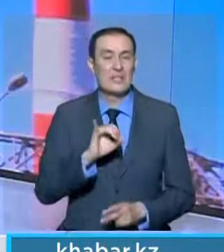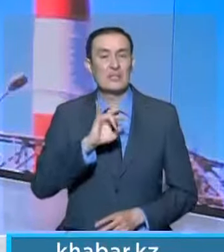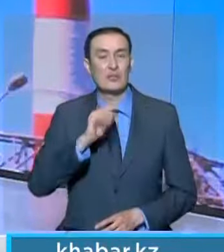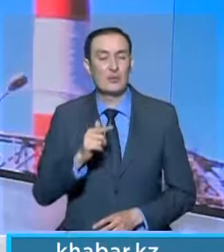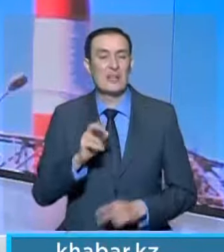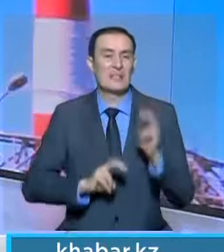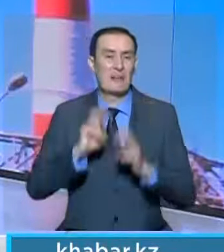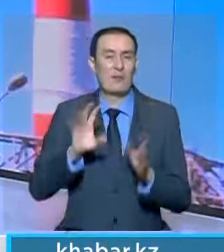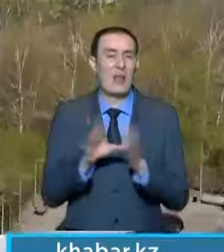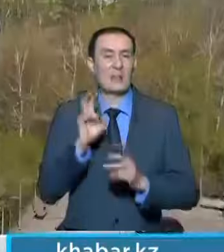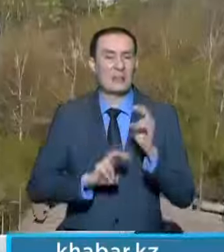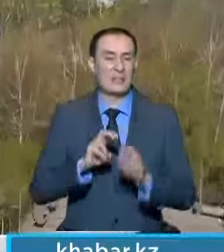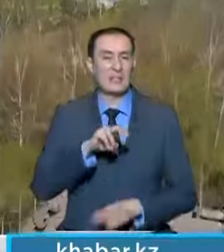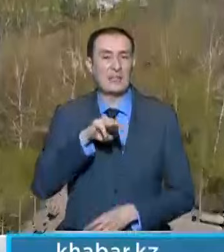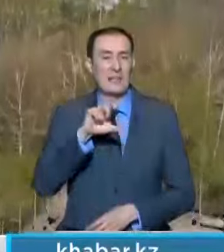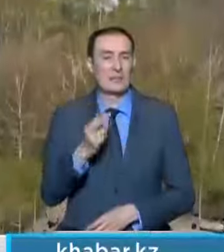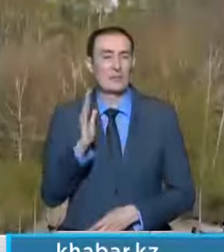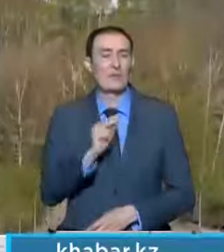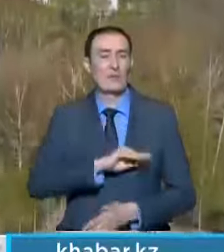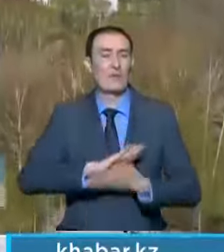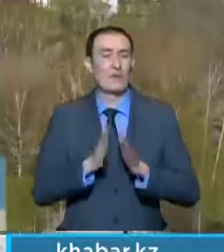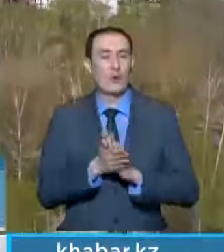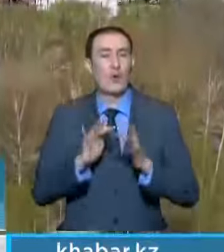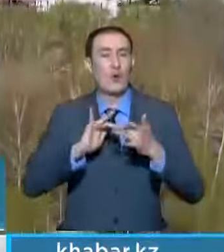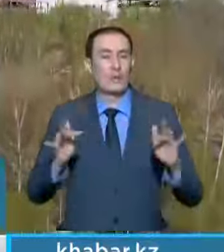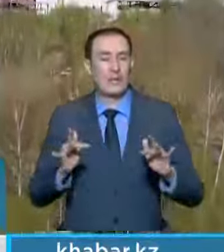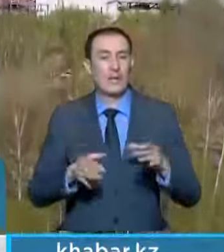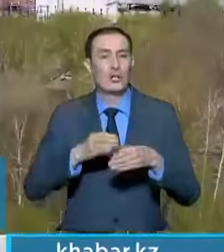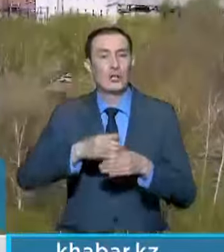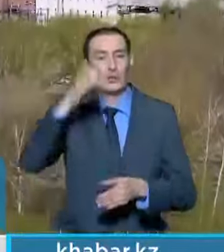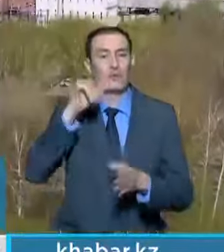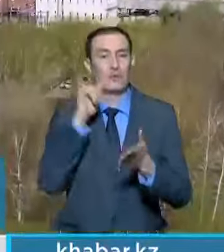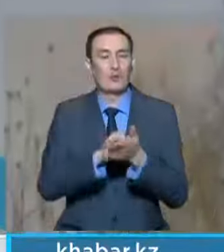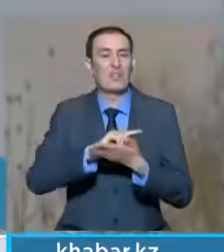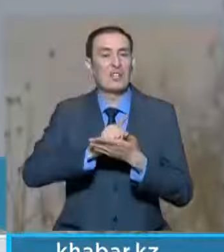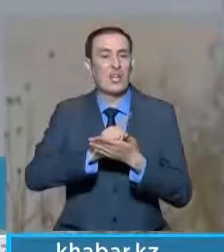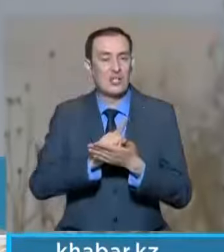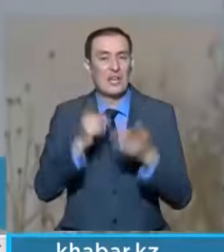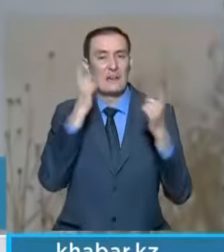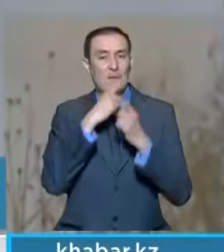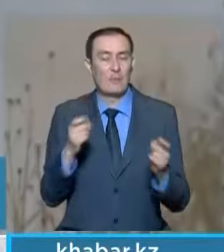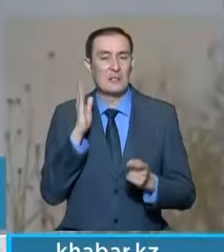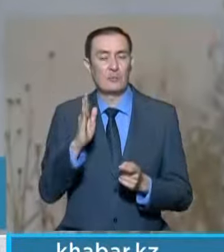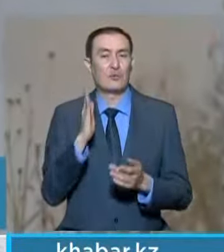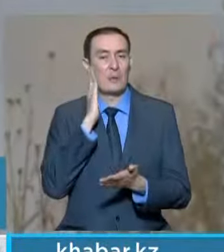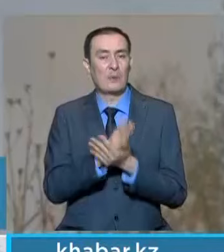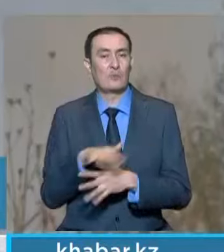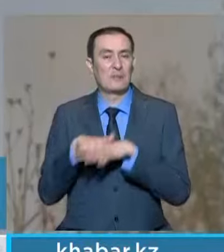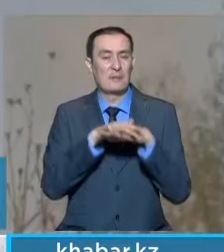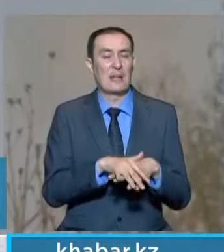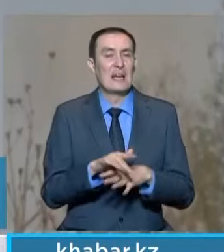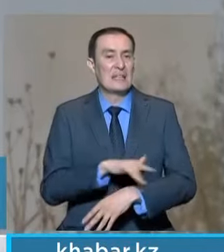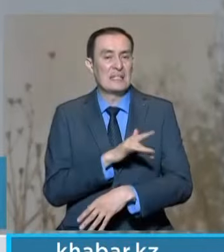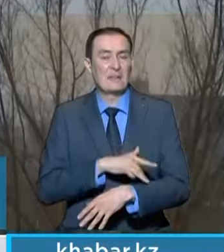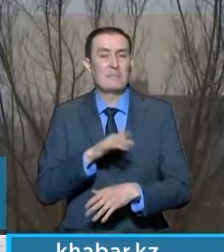заводы и электростанции региона начнут работу в режиме онлайн. На трубах смонтированы датчики. Вся информация с них будет напрямую поступать на